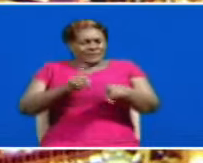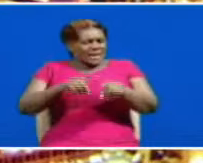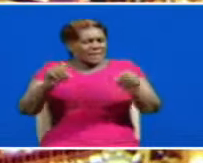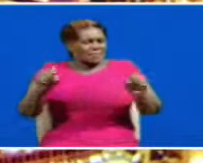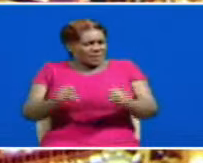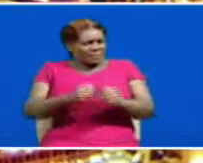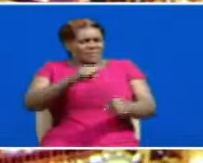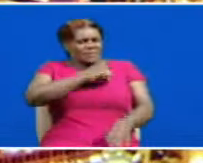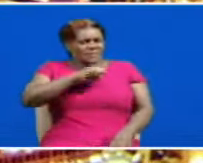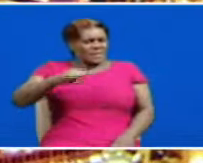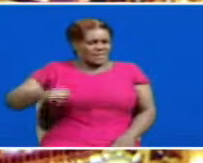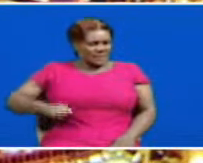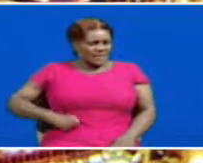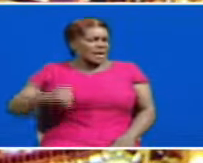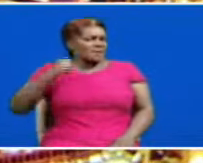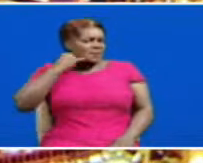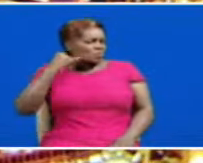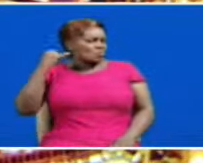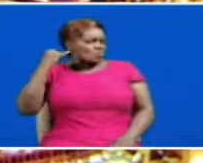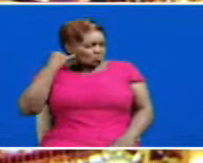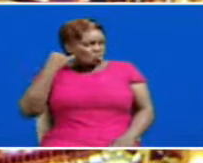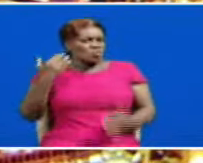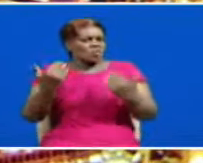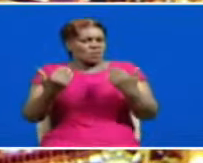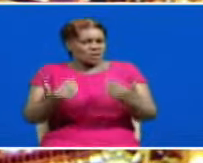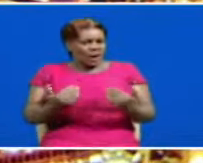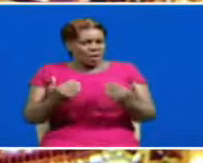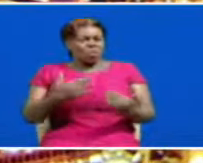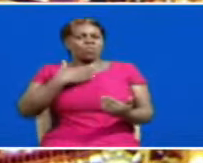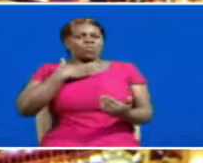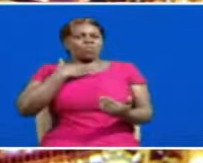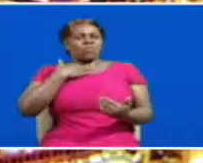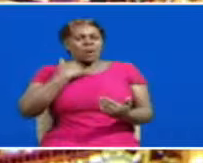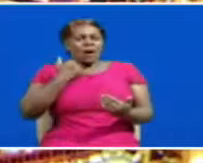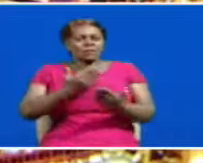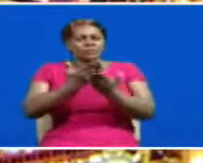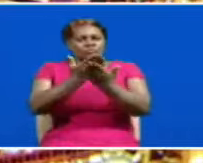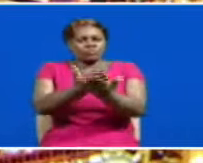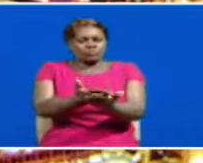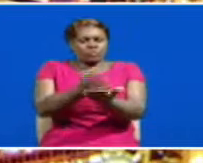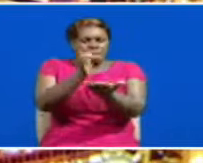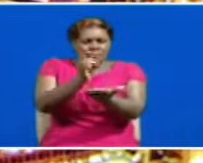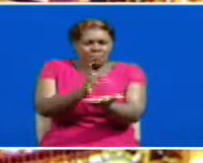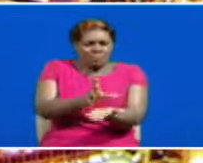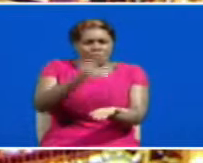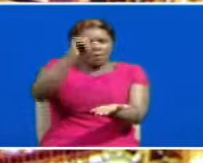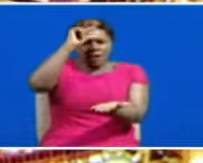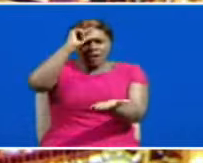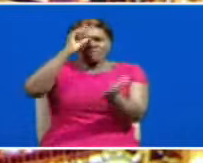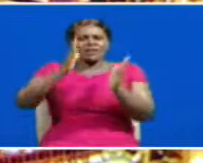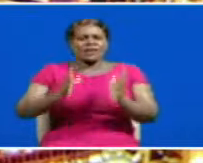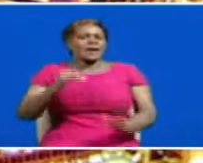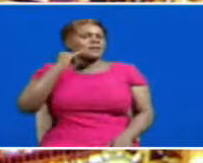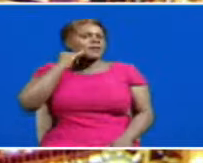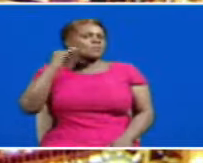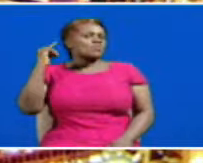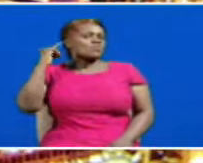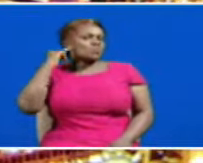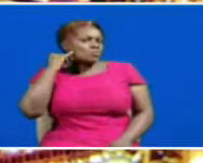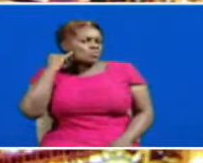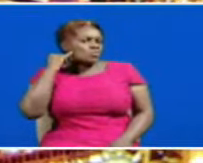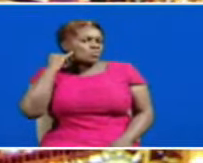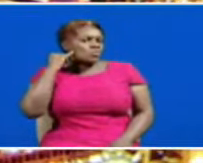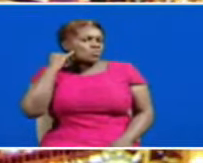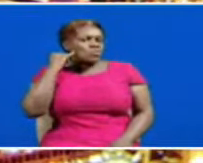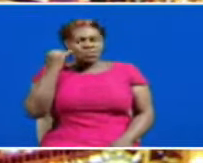kijiri, Seneta wa Nakuru Tabitha Karanja sasa anashinikiza kuwasilishwa kwa hoja kumngatua mamlakani Gavana wa Nakuru